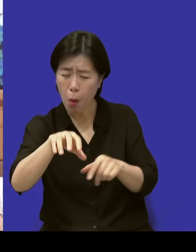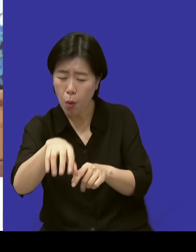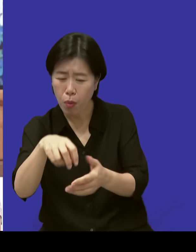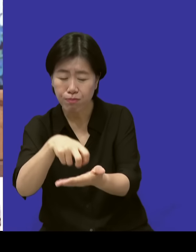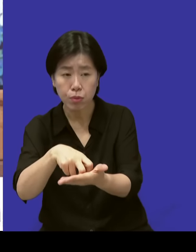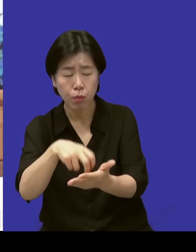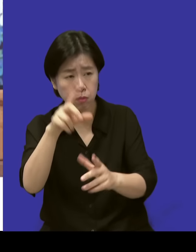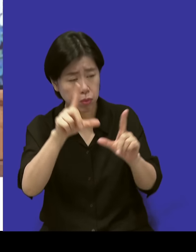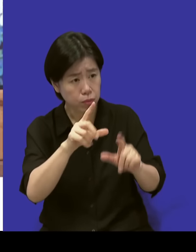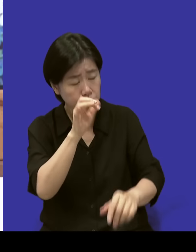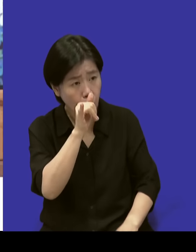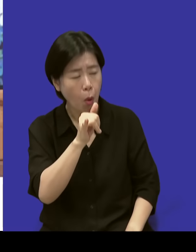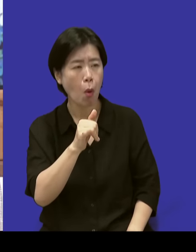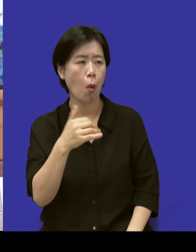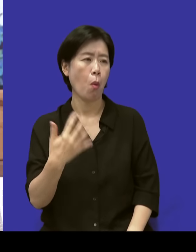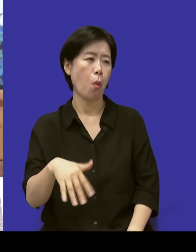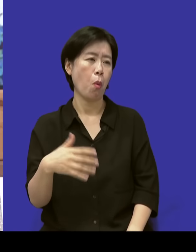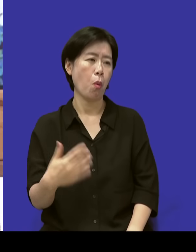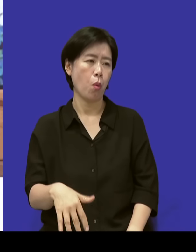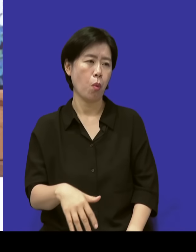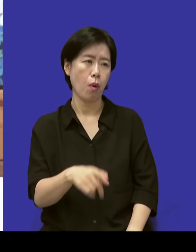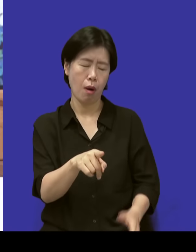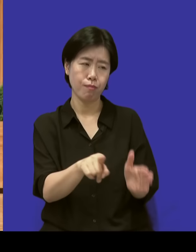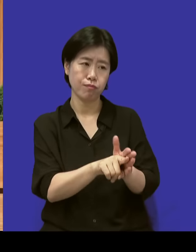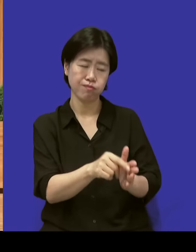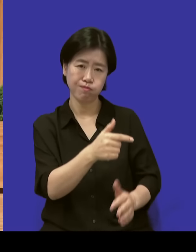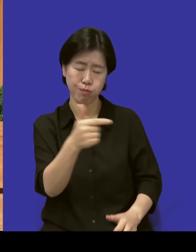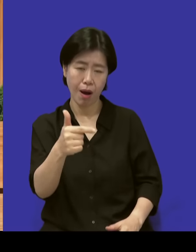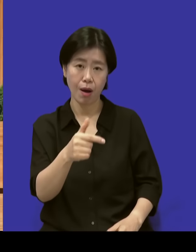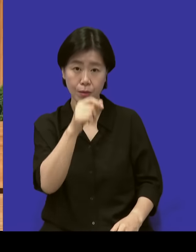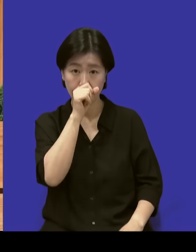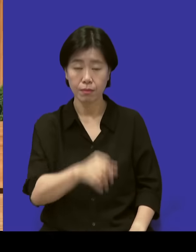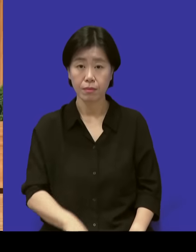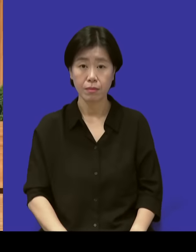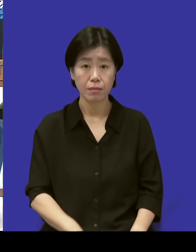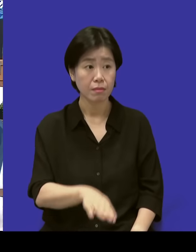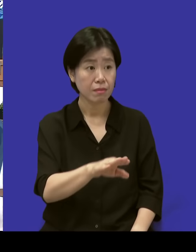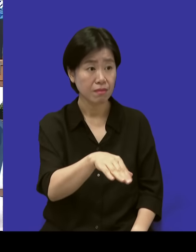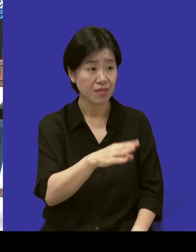꿇고 기도하시는 거 보고 네. 아 이분은 진짜구나. 아, 다른 분은 뭐 그런 거.